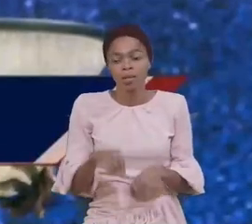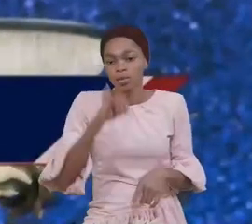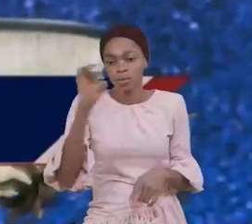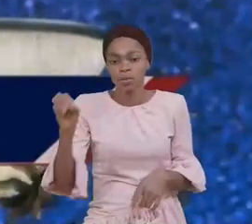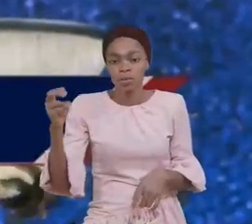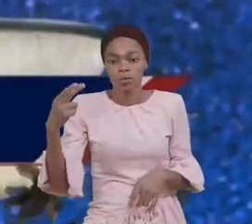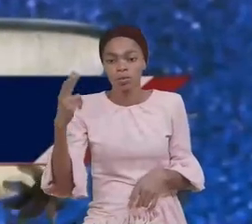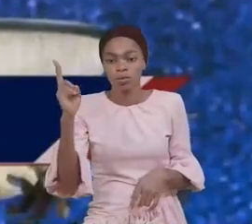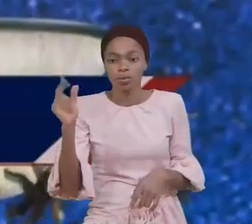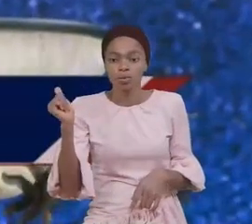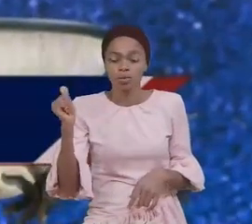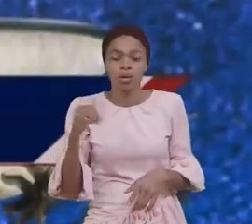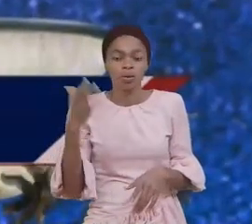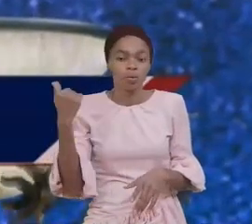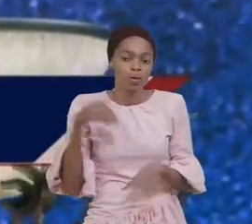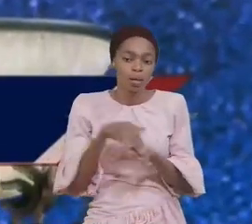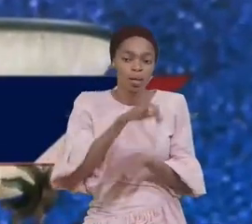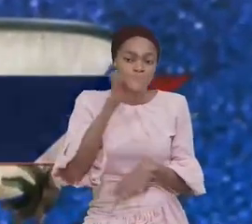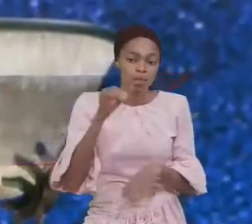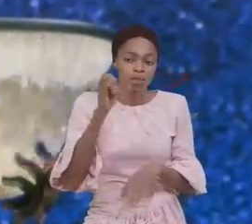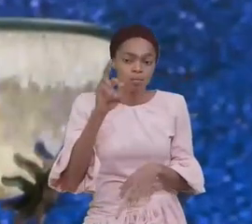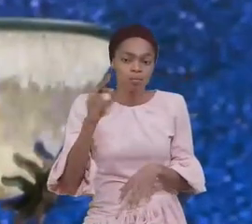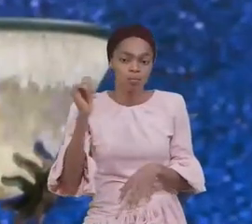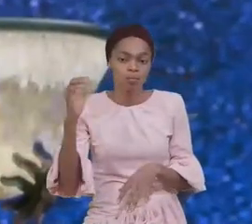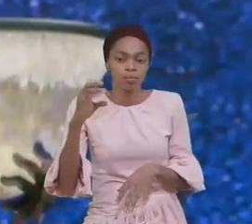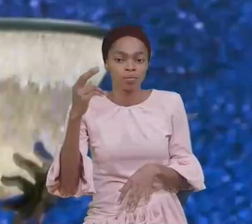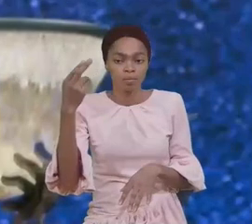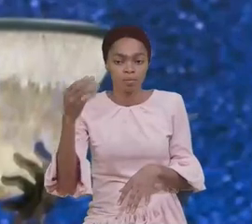lorsque Josué était à Jéricho,